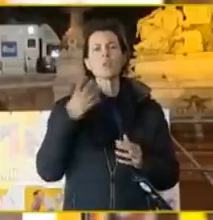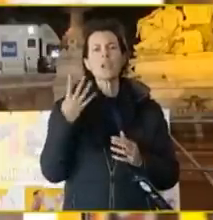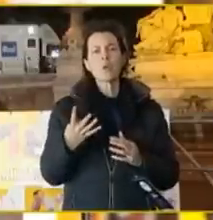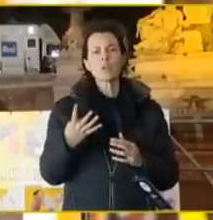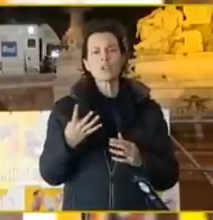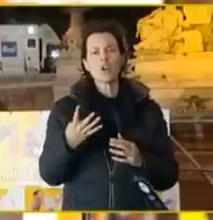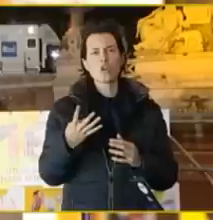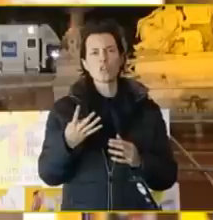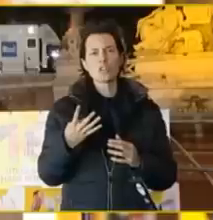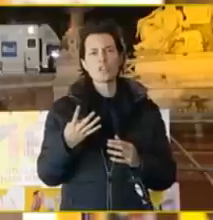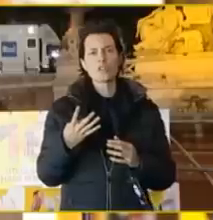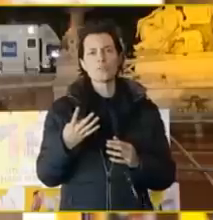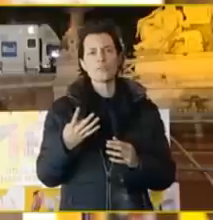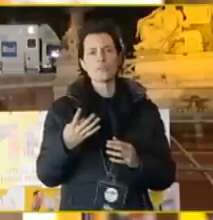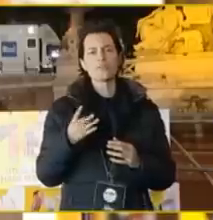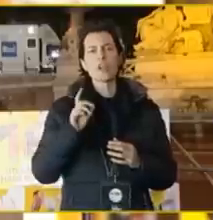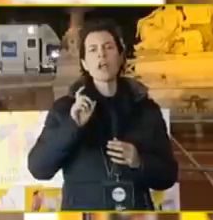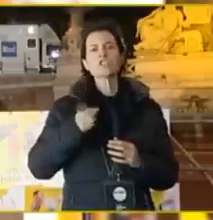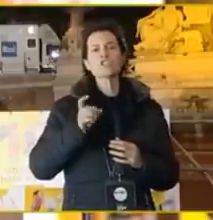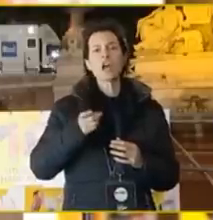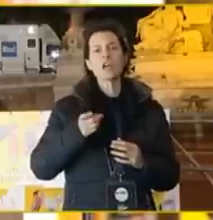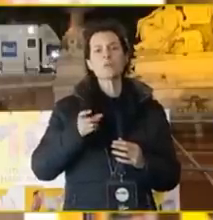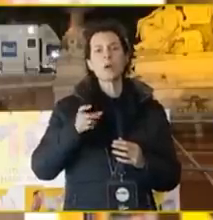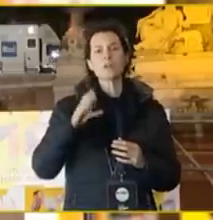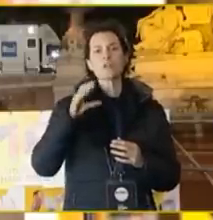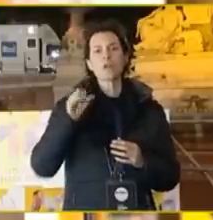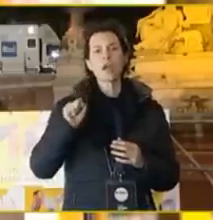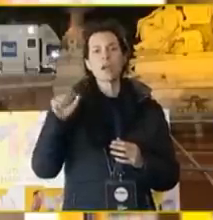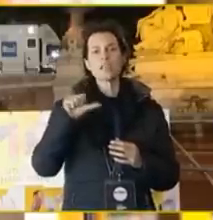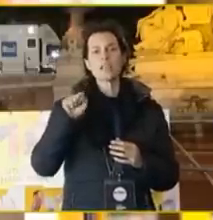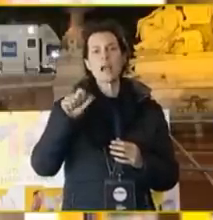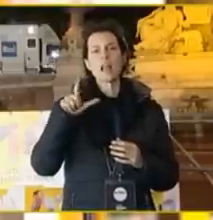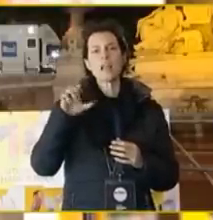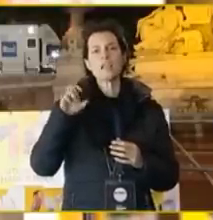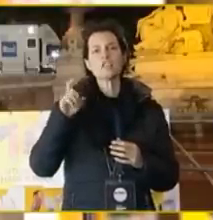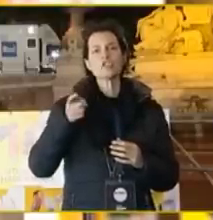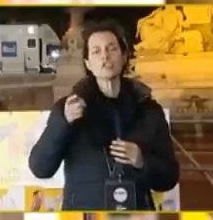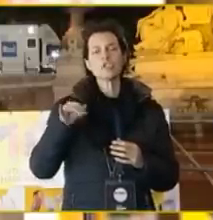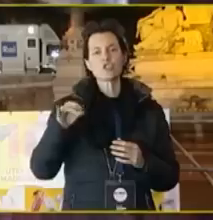fatta un signore che si chiamava Gian Roberto Casaleggio,